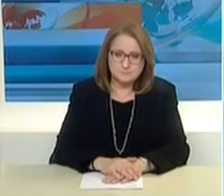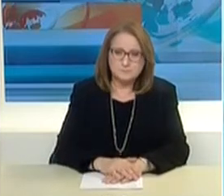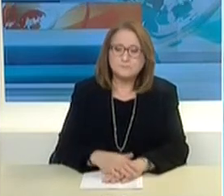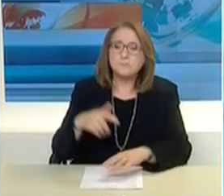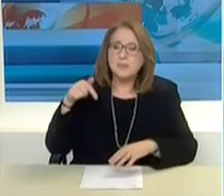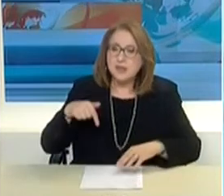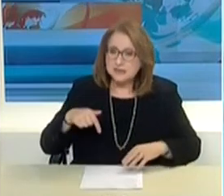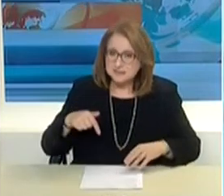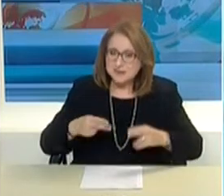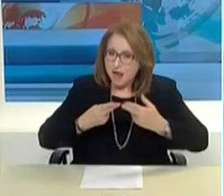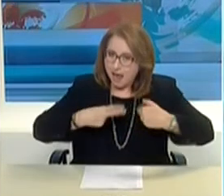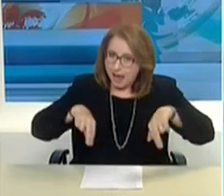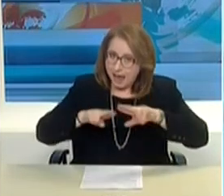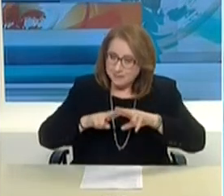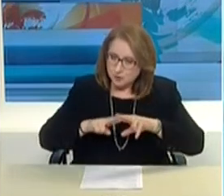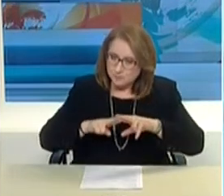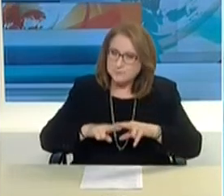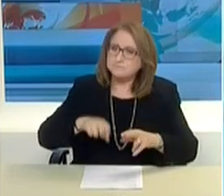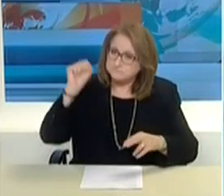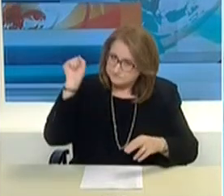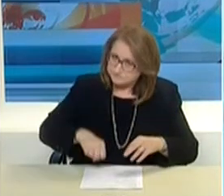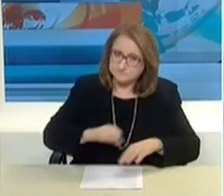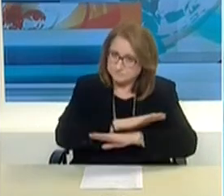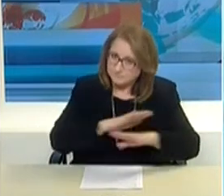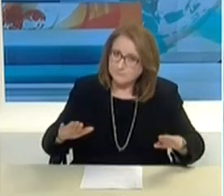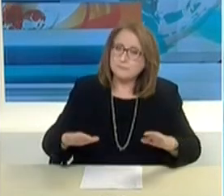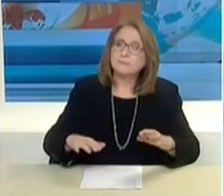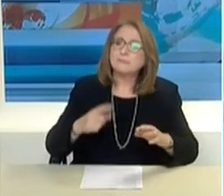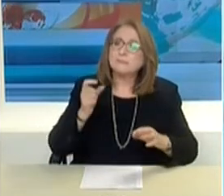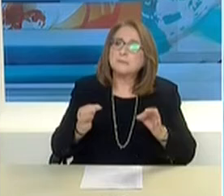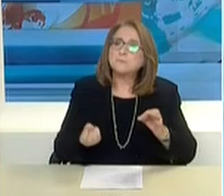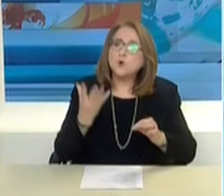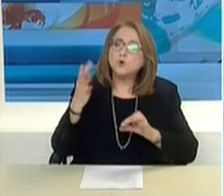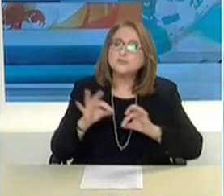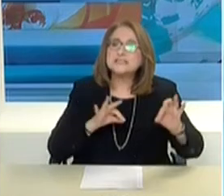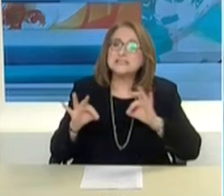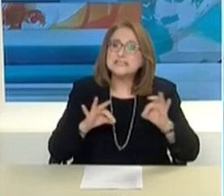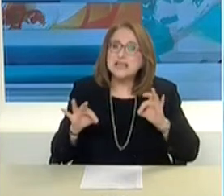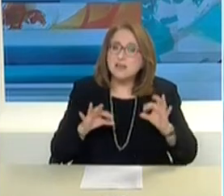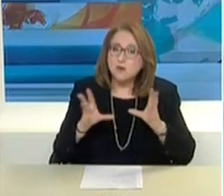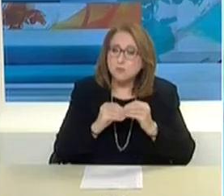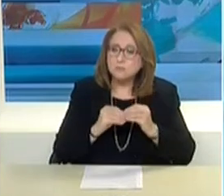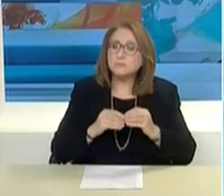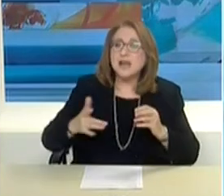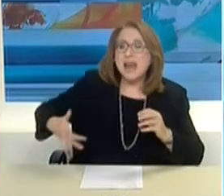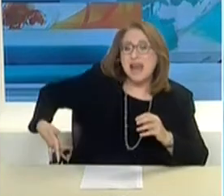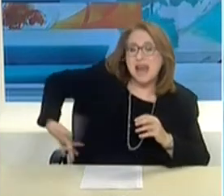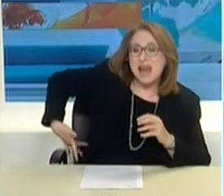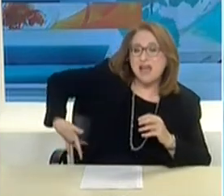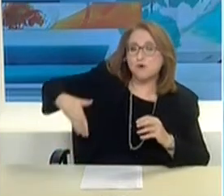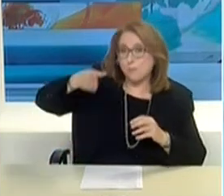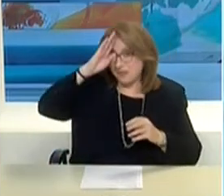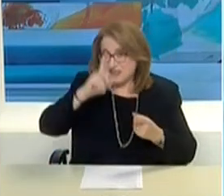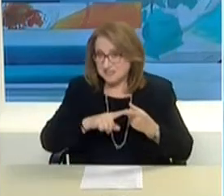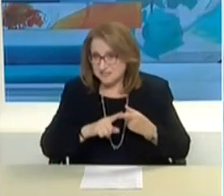Σήμερα εγκρίθηκαν από την Επιτροπή σχέδιο για το νέο κορονοϊό που αφορά τις ομάδες των νευροπαθών,